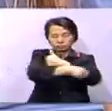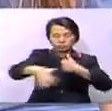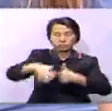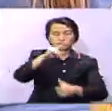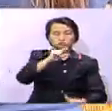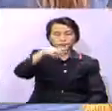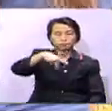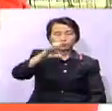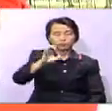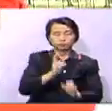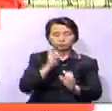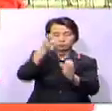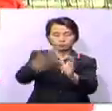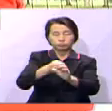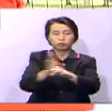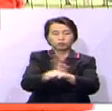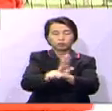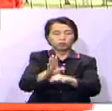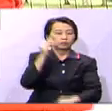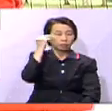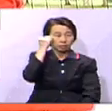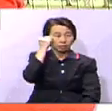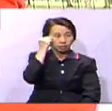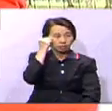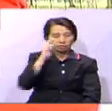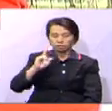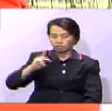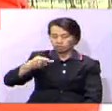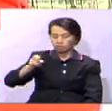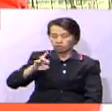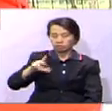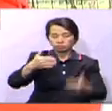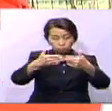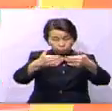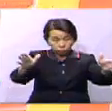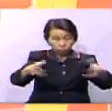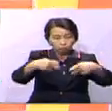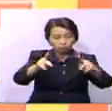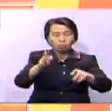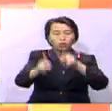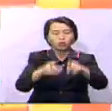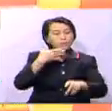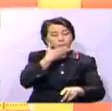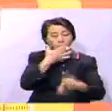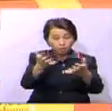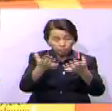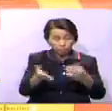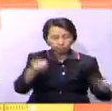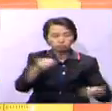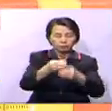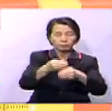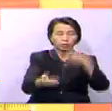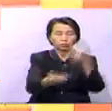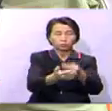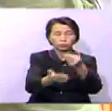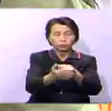GPC yang disertai peniaga Bumi Putra. Hairul turut membuka peluang terutama golongan muda untuk menambah